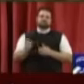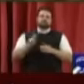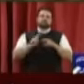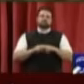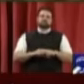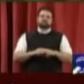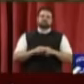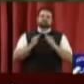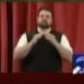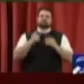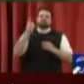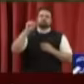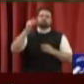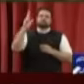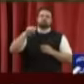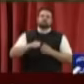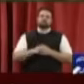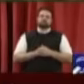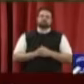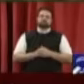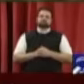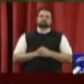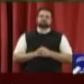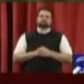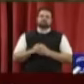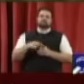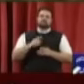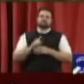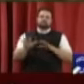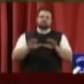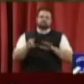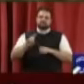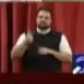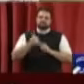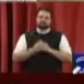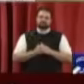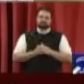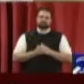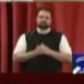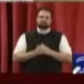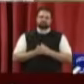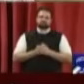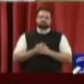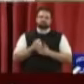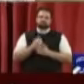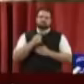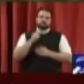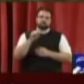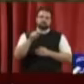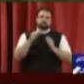și o lună, și două, și trei, că... Că e chestiune de vibrații? E chestiune de vibrații, dar normal. La tine acasă e un